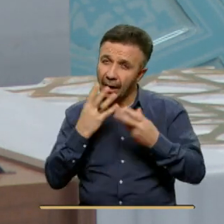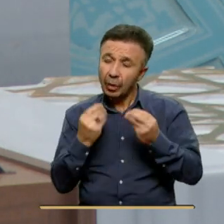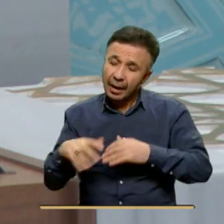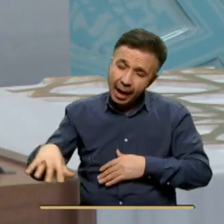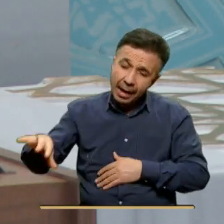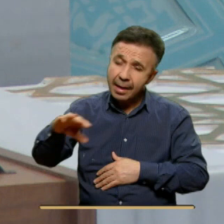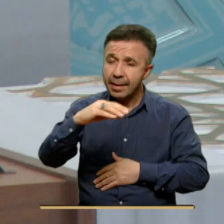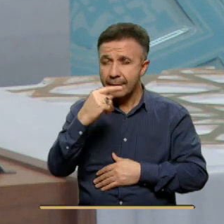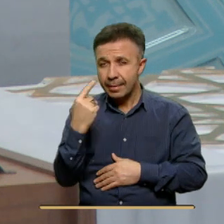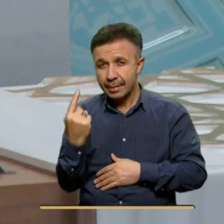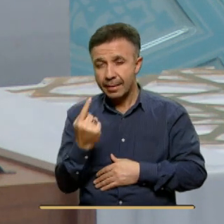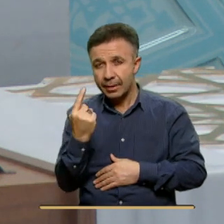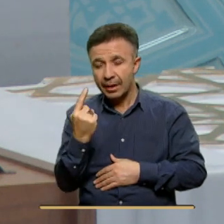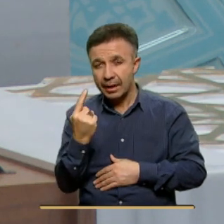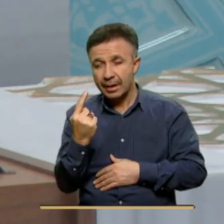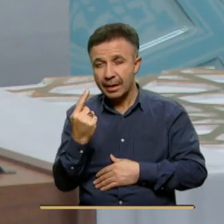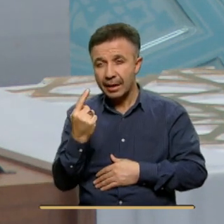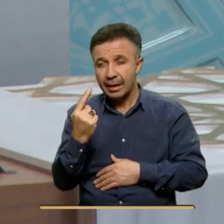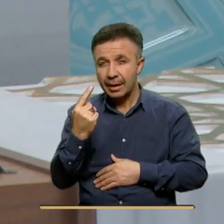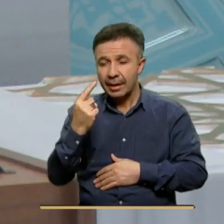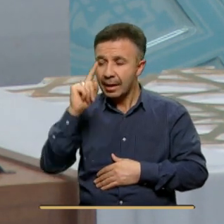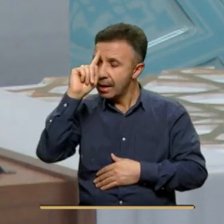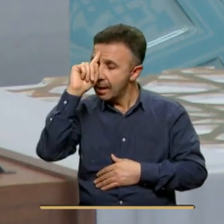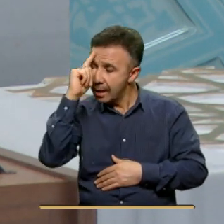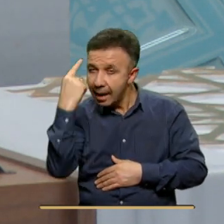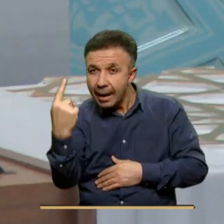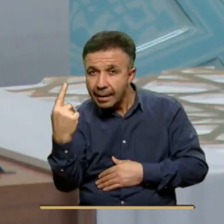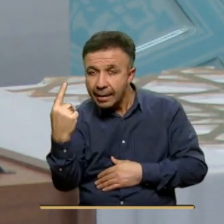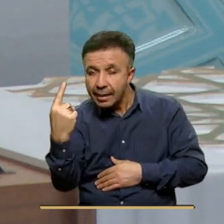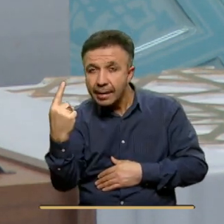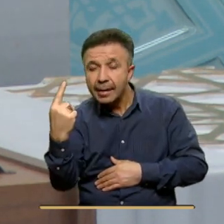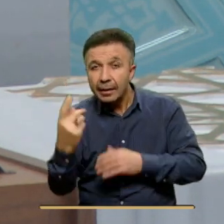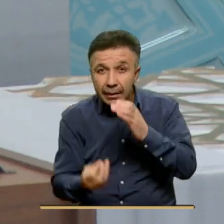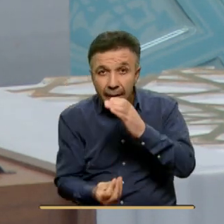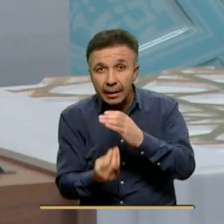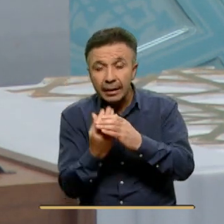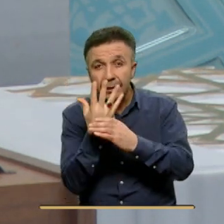şeyin yegane yaratıcısı, hakimi,